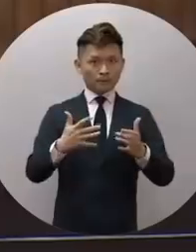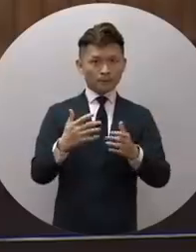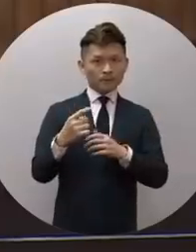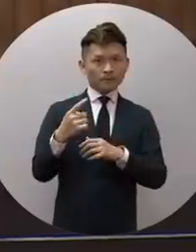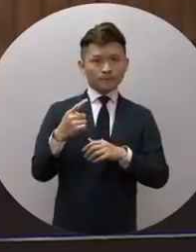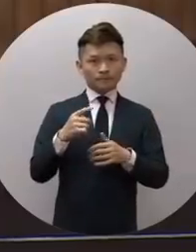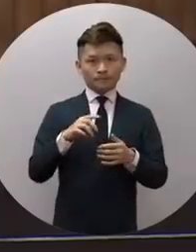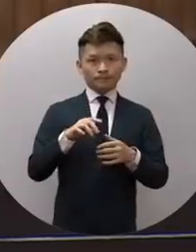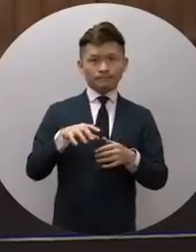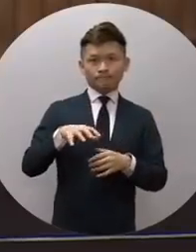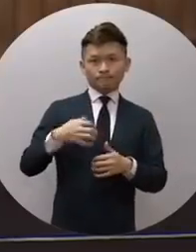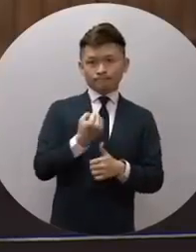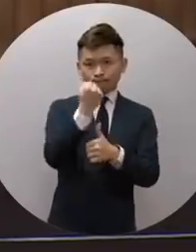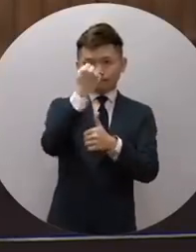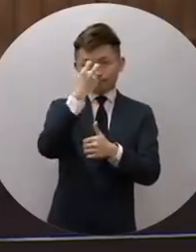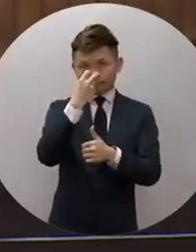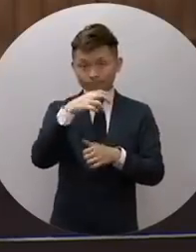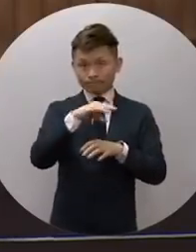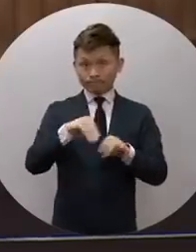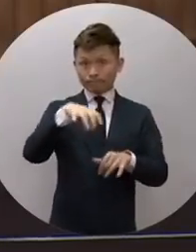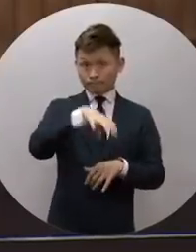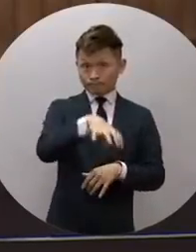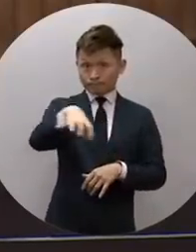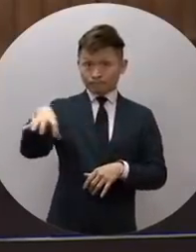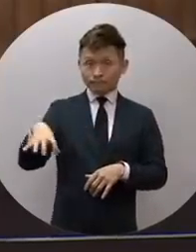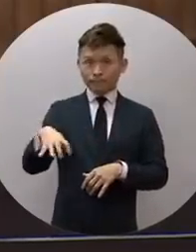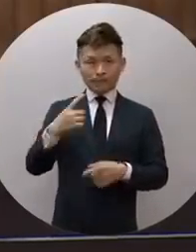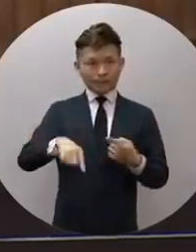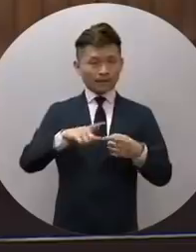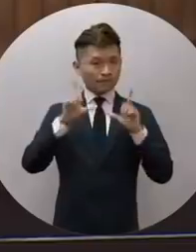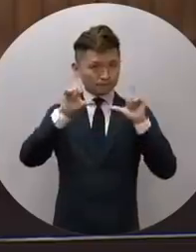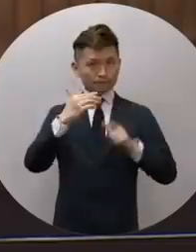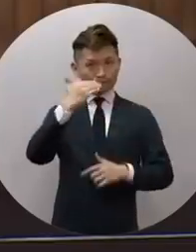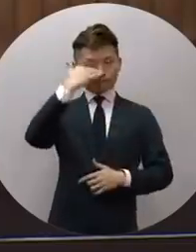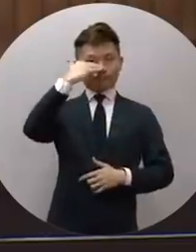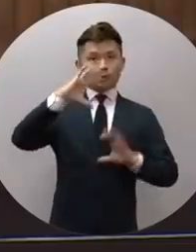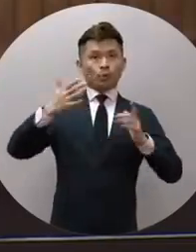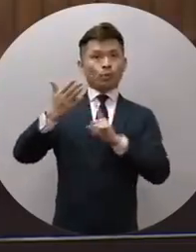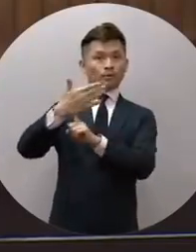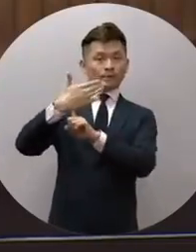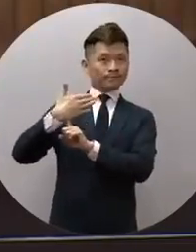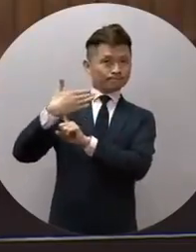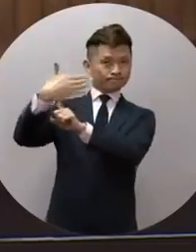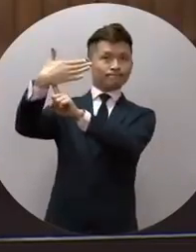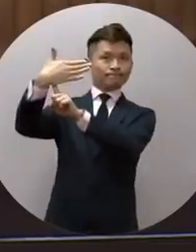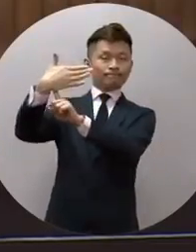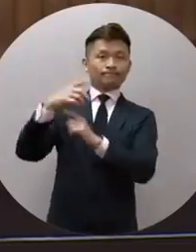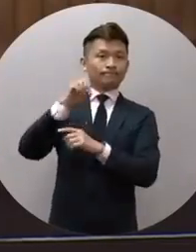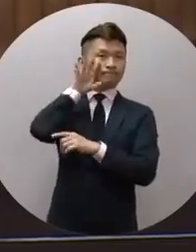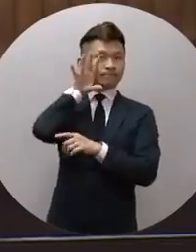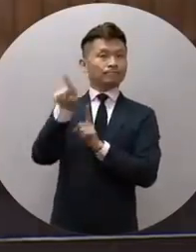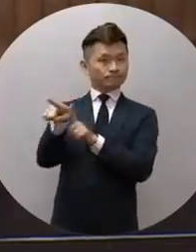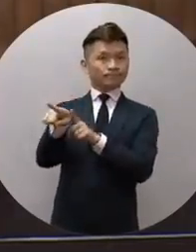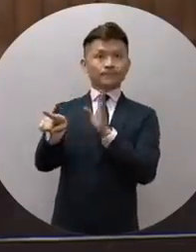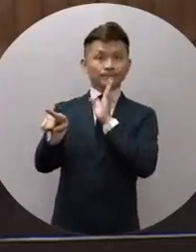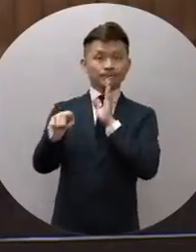的统治地区，我们更应该抬头挺胸，高举国旗，以它为荣，这